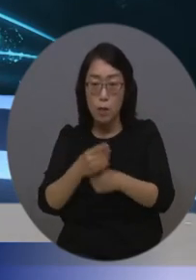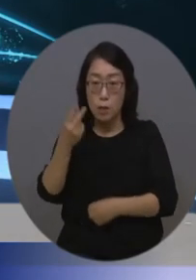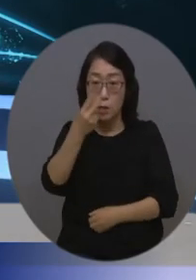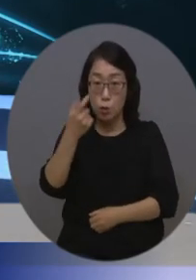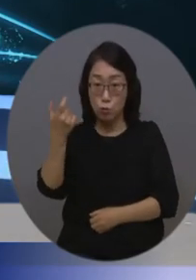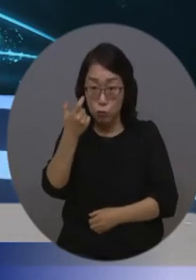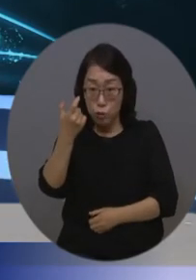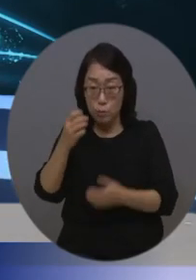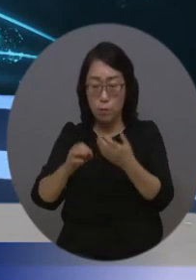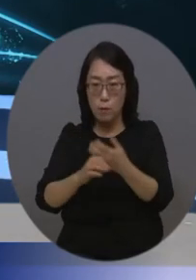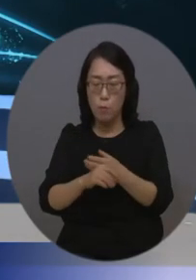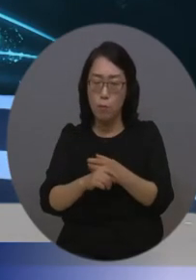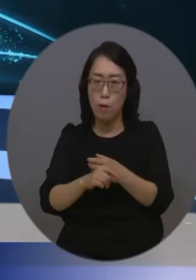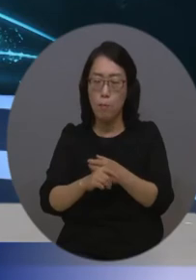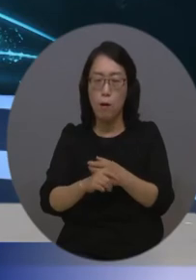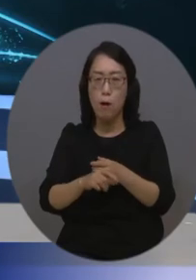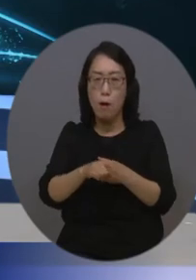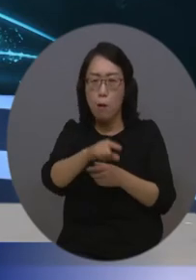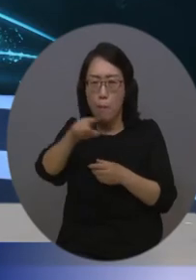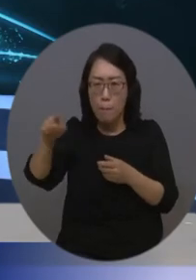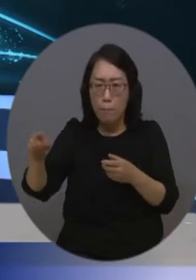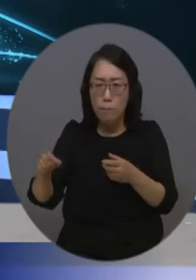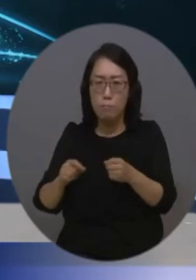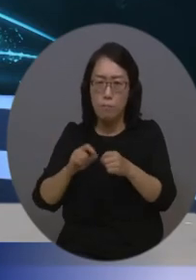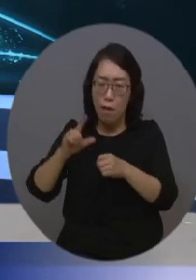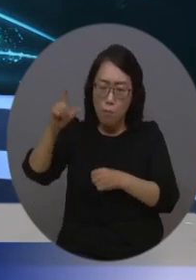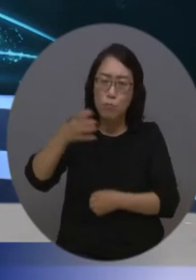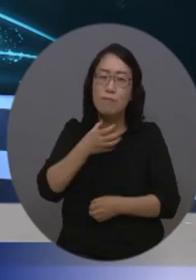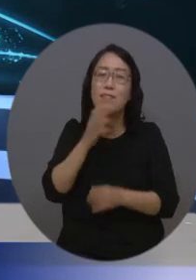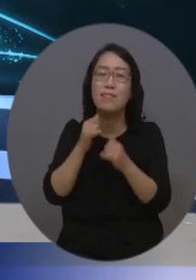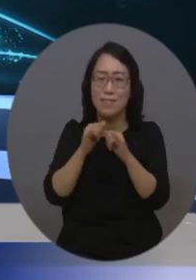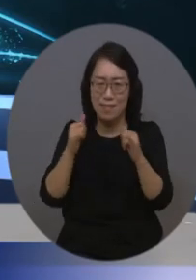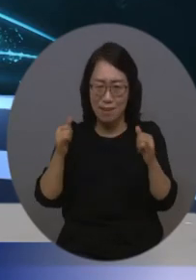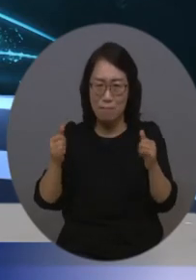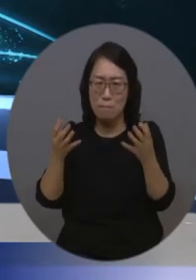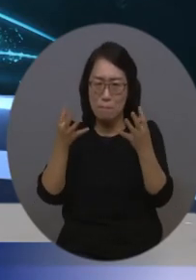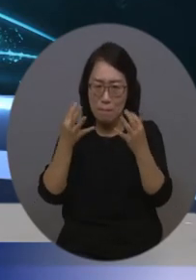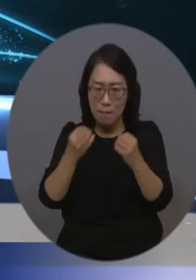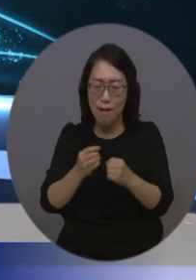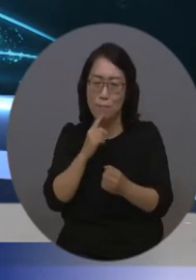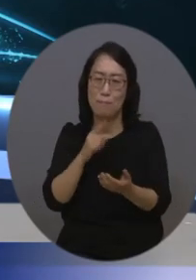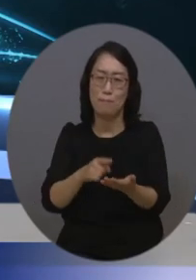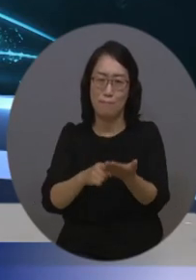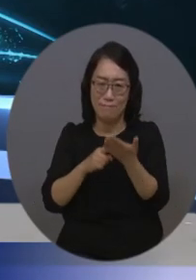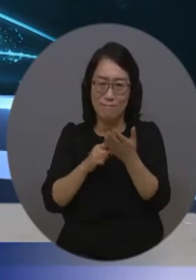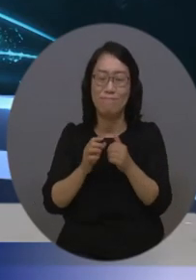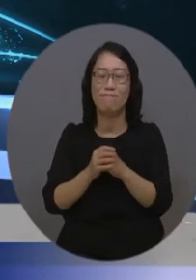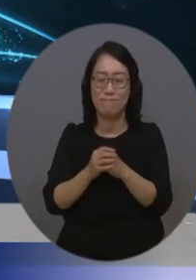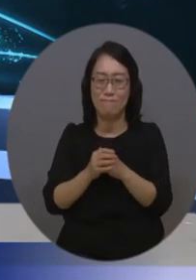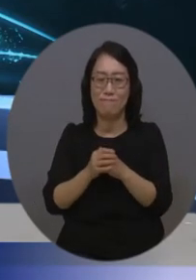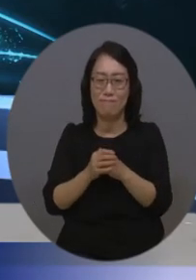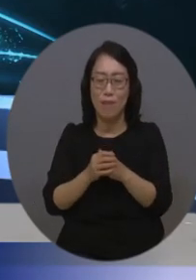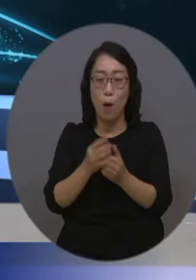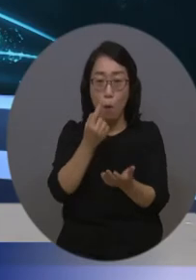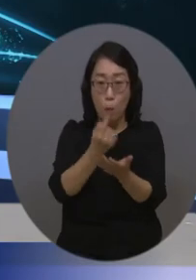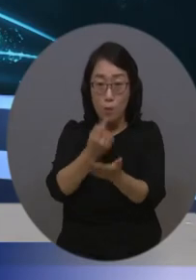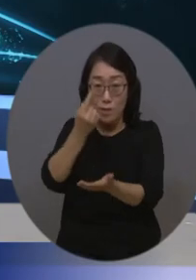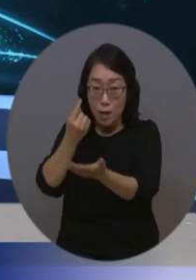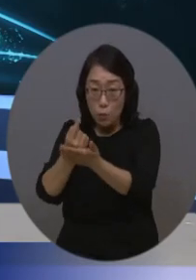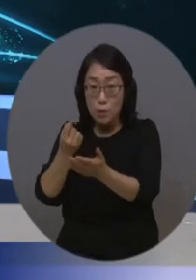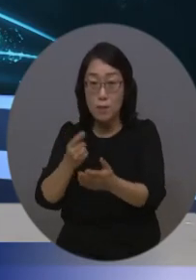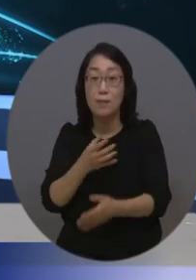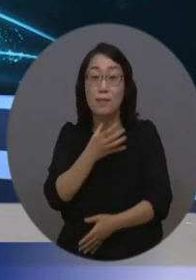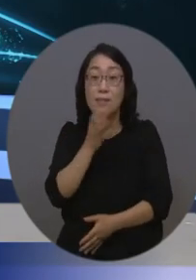2060년에는 절반에 가까운 인구가 고령자로 구성되는 사회에 들어설 것이라고 하는데요. 독거노인 가구도 늘어나다